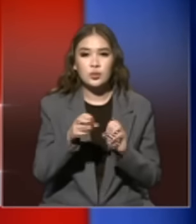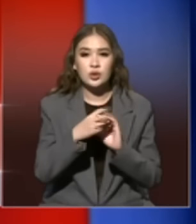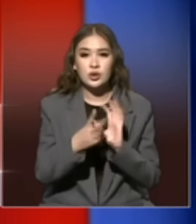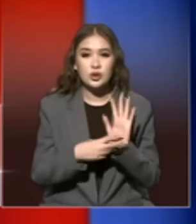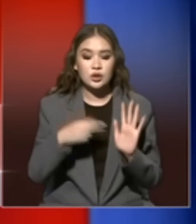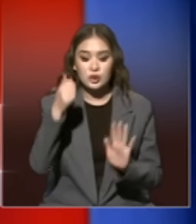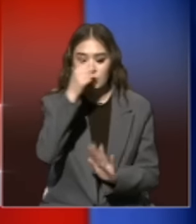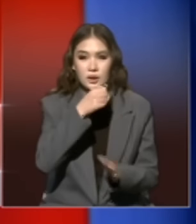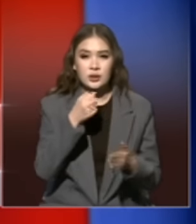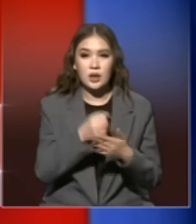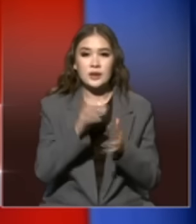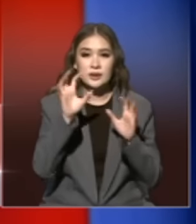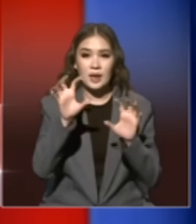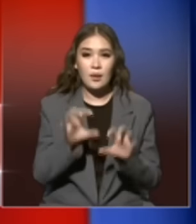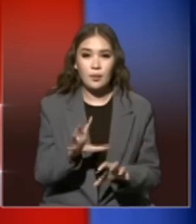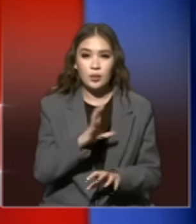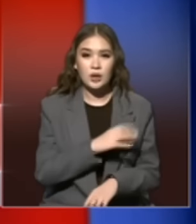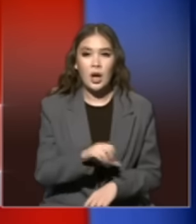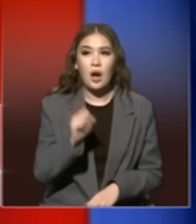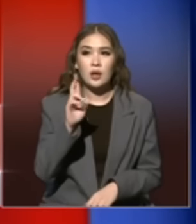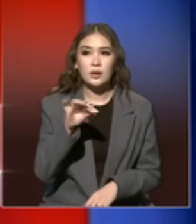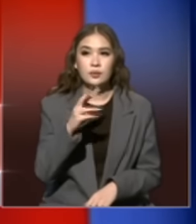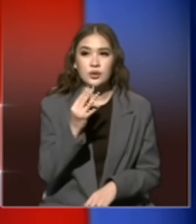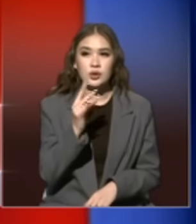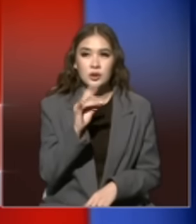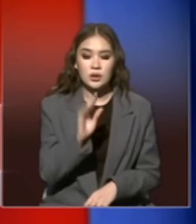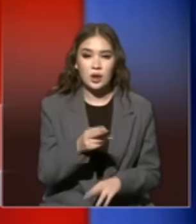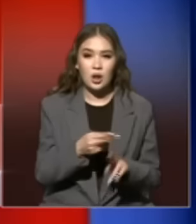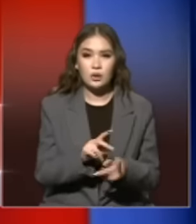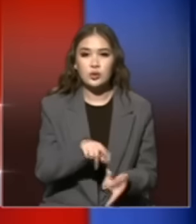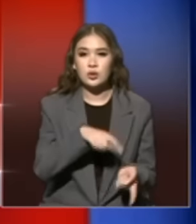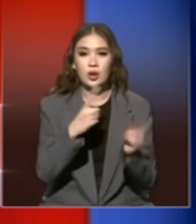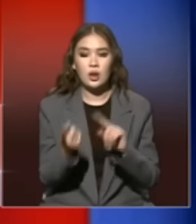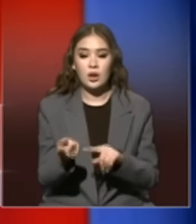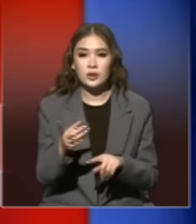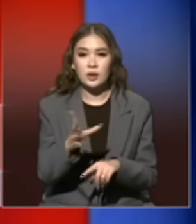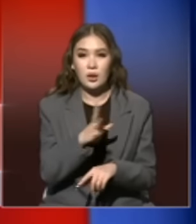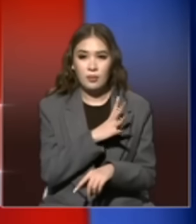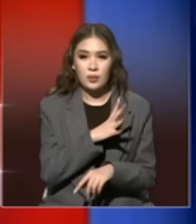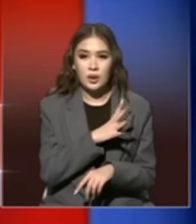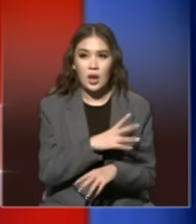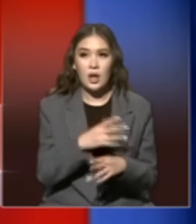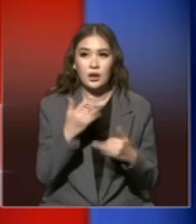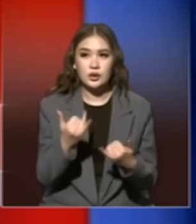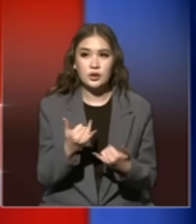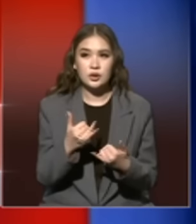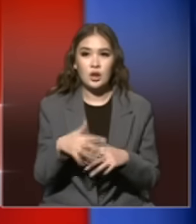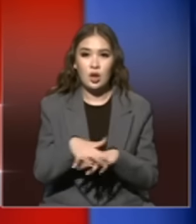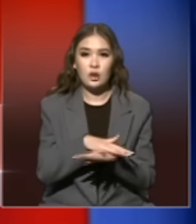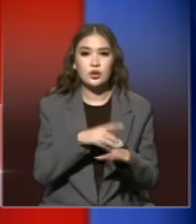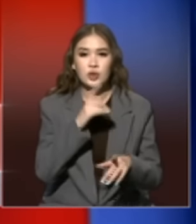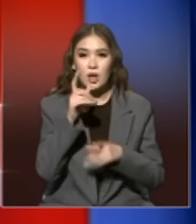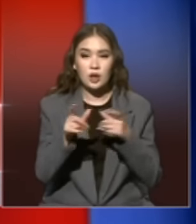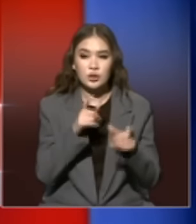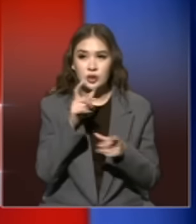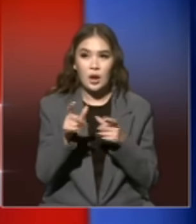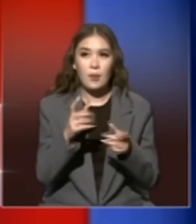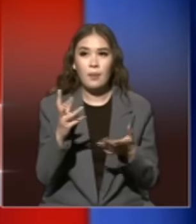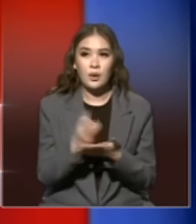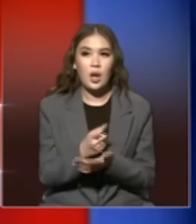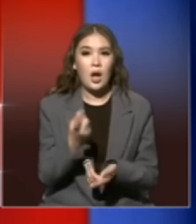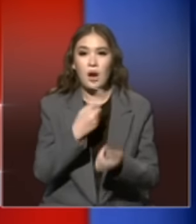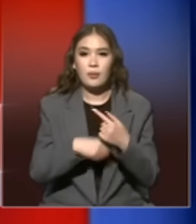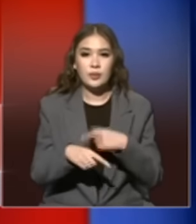негізі заңда болған еді, оны әкімшілік құқық бұзушылық кодексіне ауыстырды. Енді қоғамда резонанс туғызып, жаңағыдай айқай шуғаннан кейін